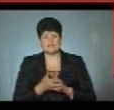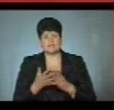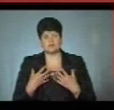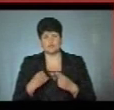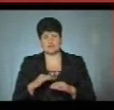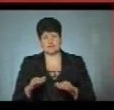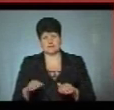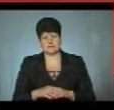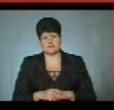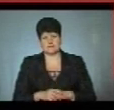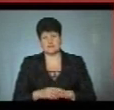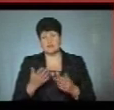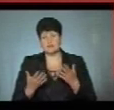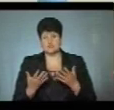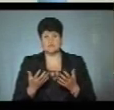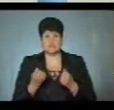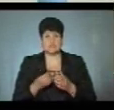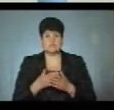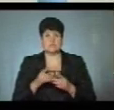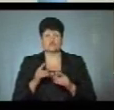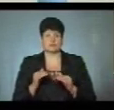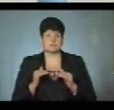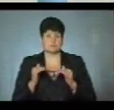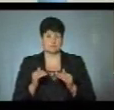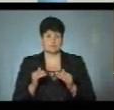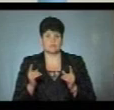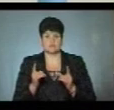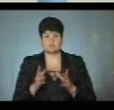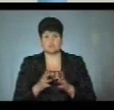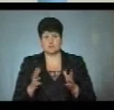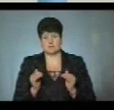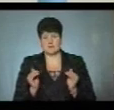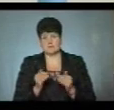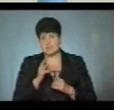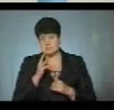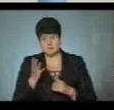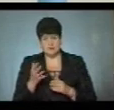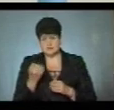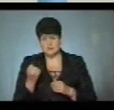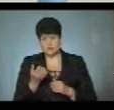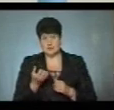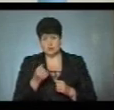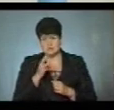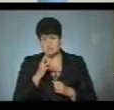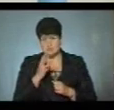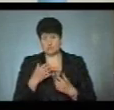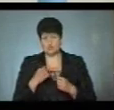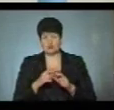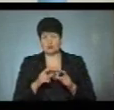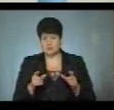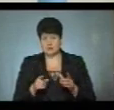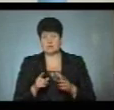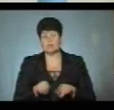оздоровлення дітей? Якщо взяти ціни, чому підросли, по-перше, зросла мінімальна зарплата. Всі отримують зарплату у оздоровчому закладі,